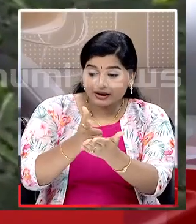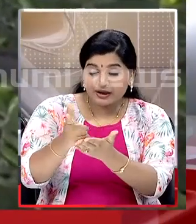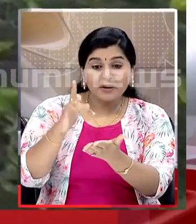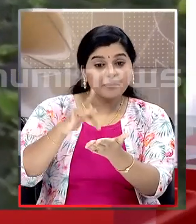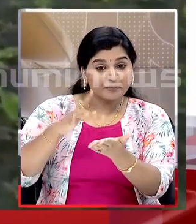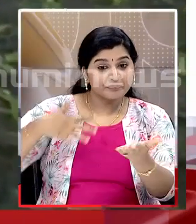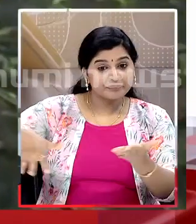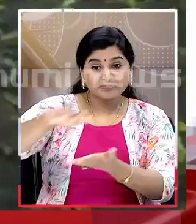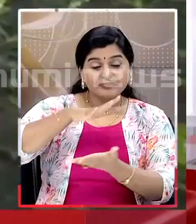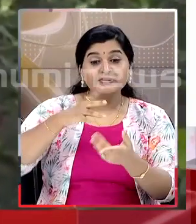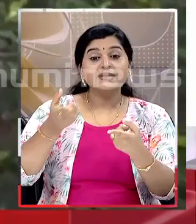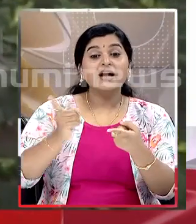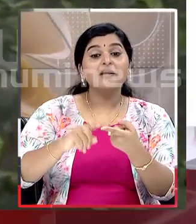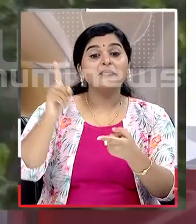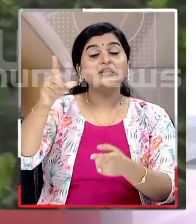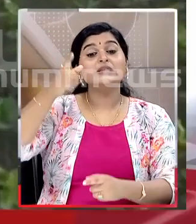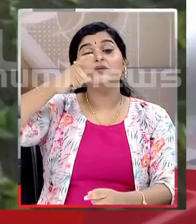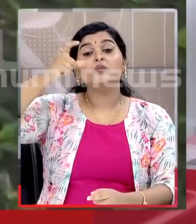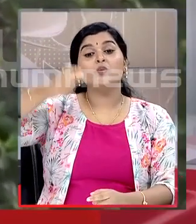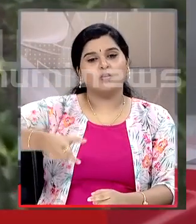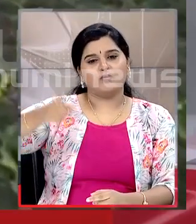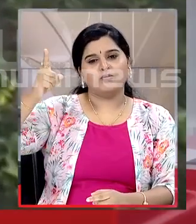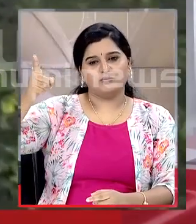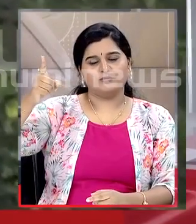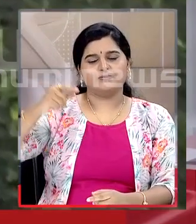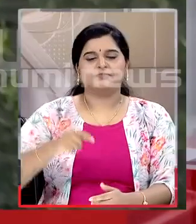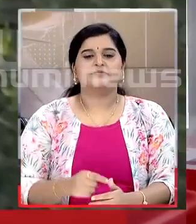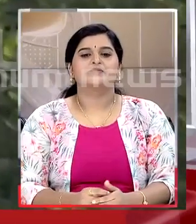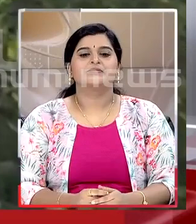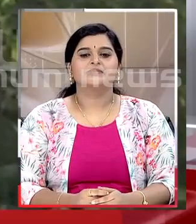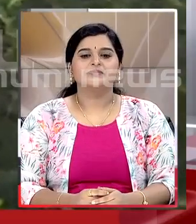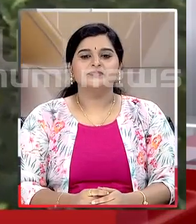കോയമ്പത്തൂരിൽ നിന്നുള്ള ദൃശ്യങ്ങളാണ് കാണുന്നത്. ഡ്രോണുകൾ ഉപയോഗിച്ച് ആനകളെ നിരീക്ഷിക്കുന്ന ദൃശ്യങ്ങൾ.